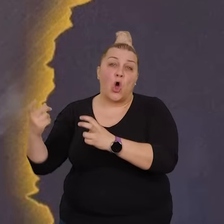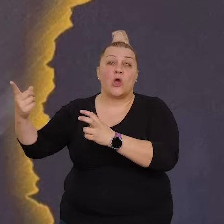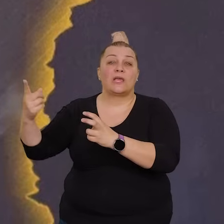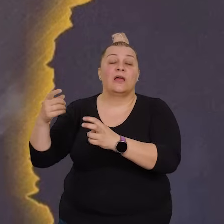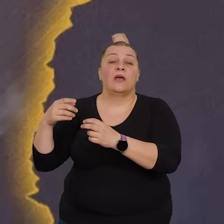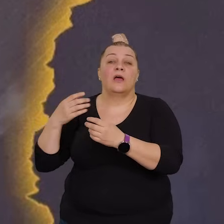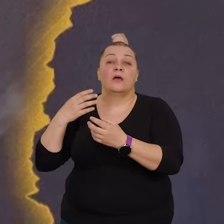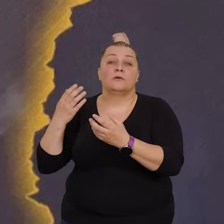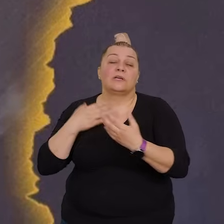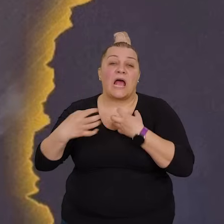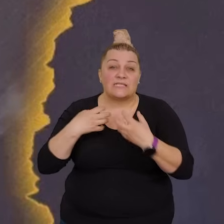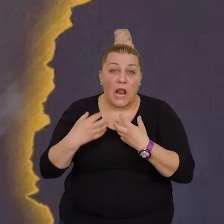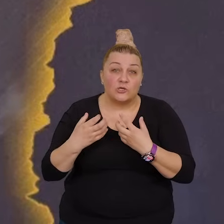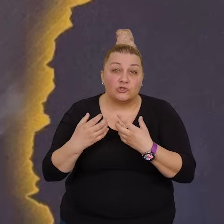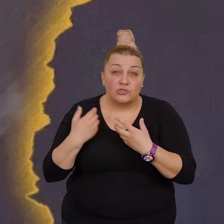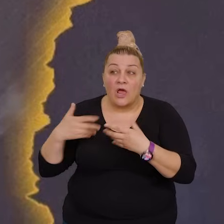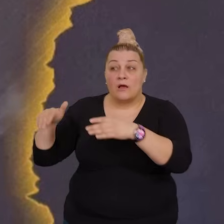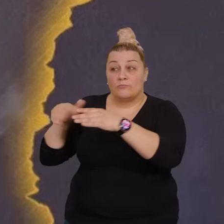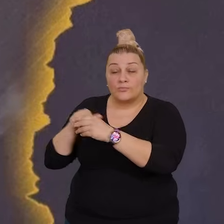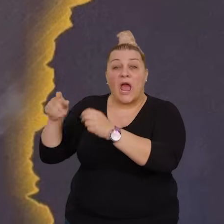tamo smo je primili i tako je eto to počelo